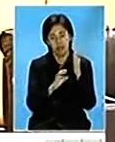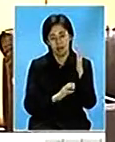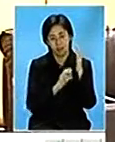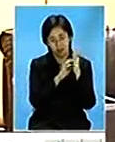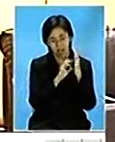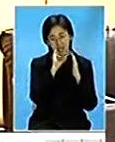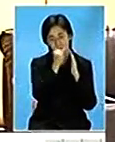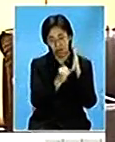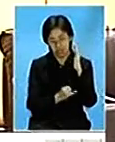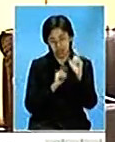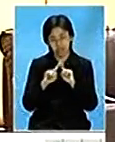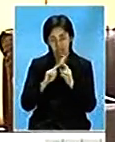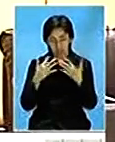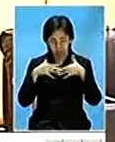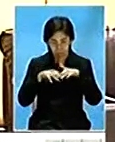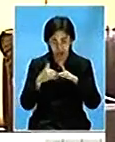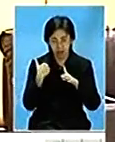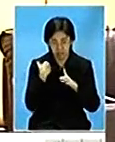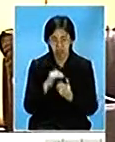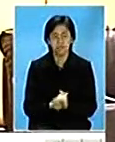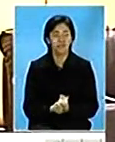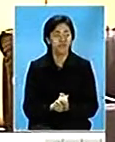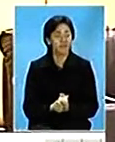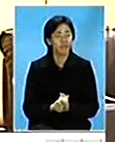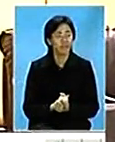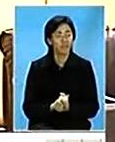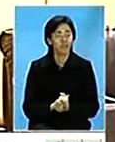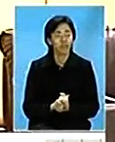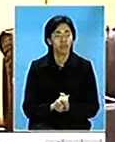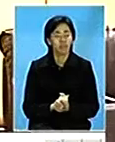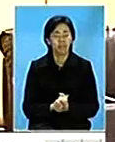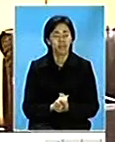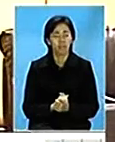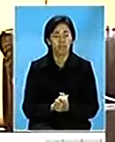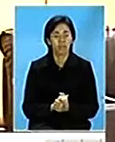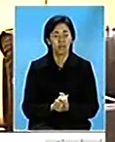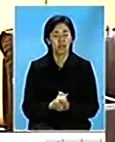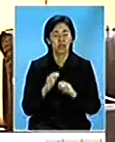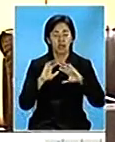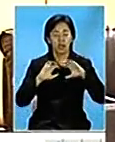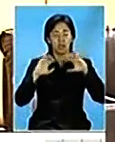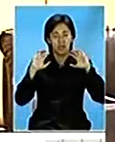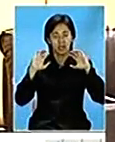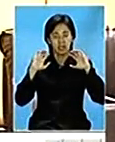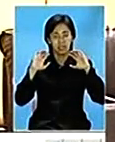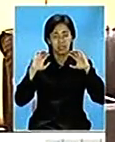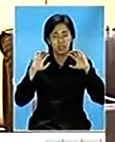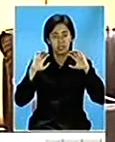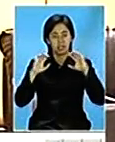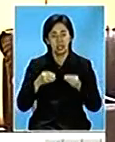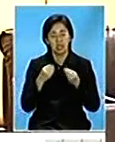ดังกล่าวขอชี้แจงดังนี้ครับคือรัฐบาลได้มอบหมาย